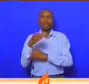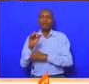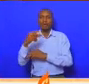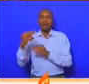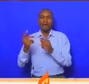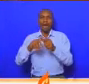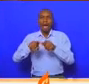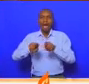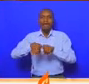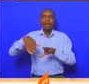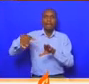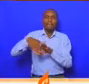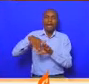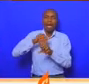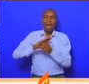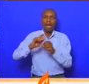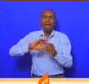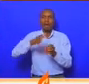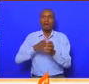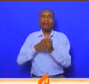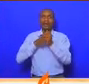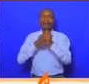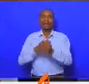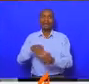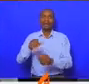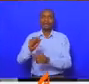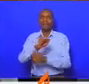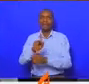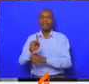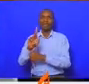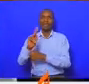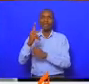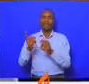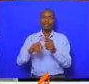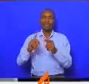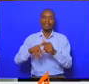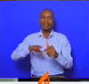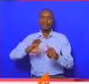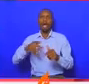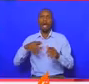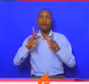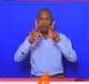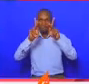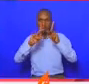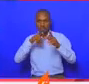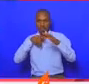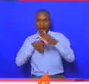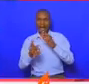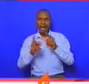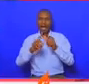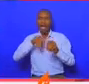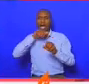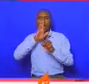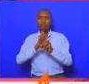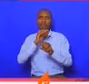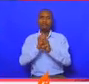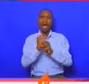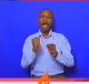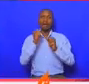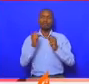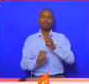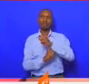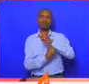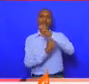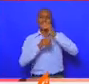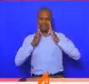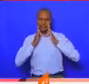mati ayonsi, na woi gaba raibagi, rikacha los society of Kenya, korue county ya kisumu, abubayikirana, na nigo bayane kiomu, kiyobogo sira, abubale noko